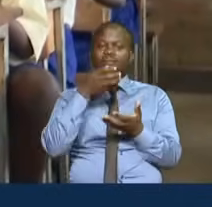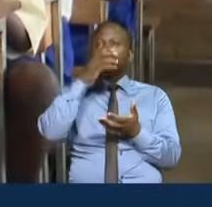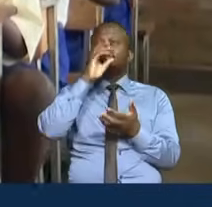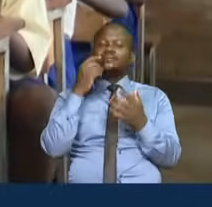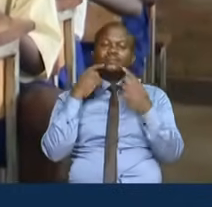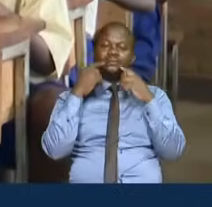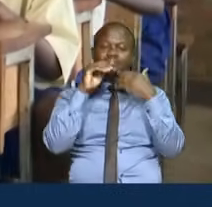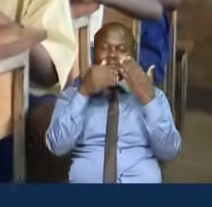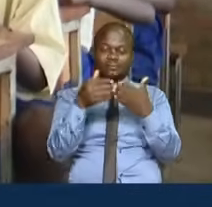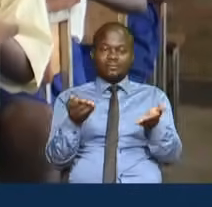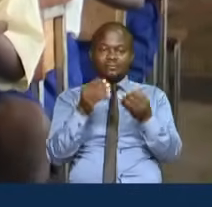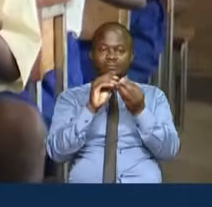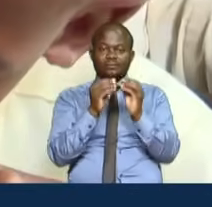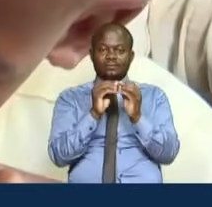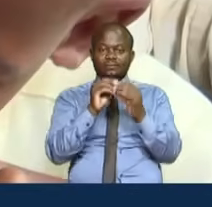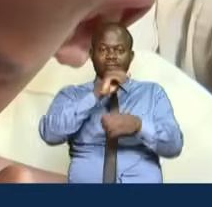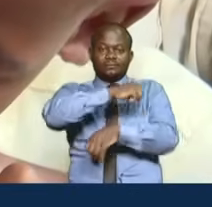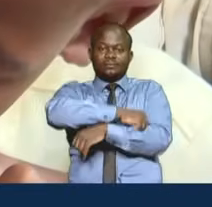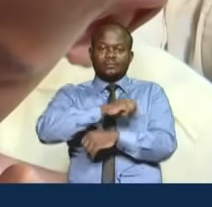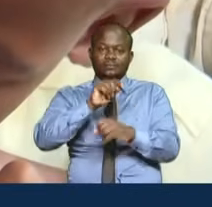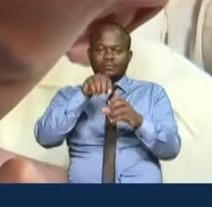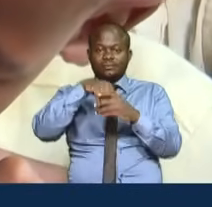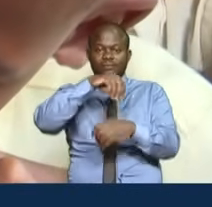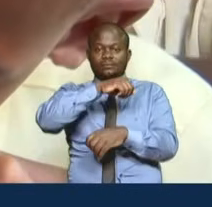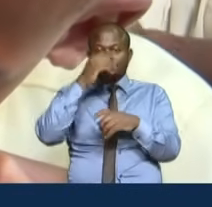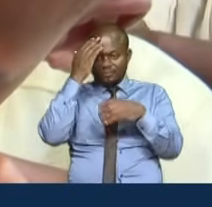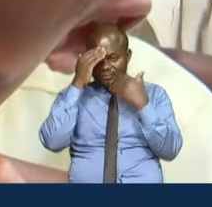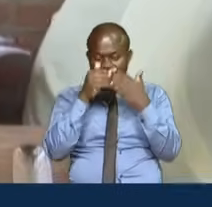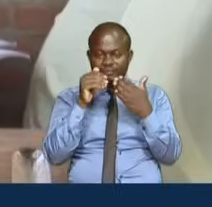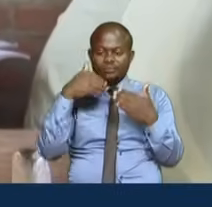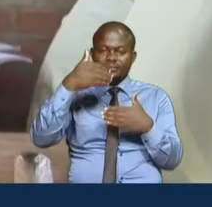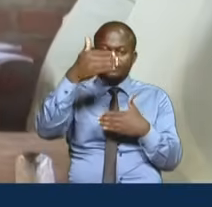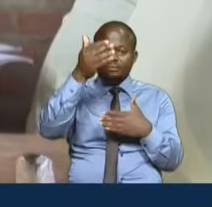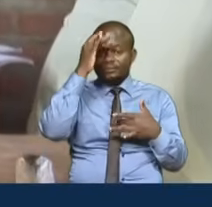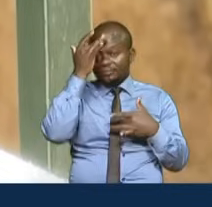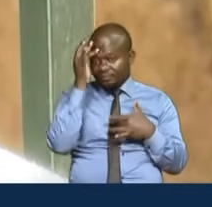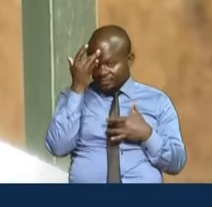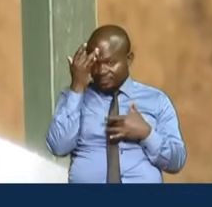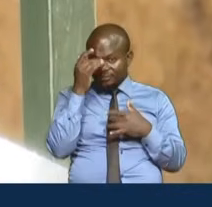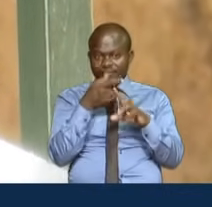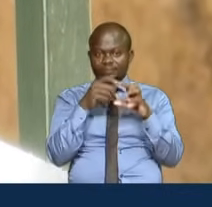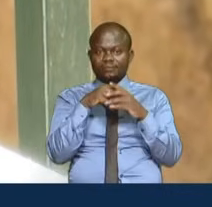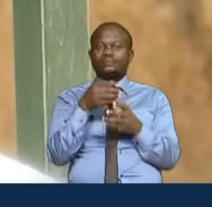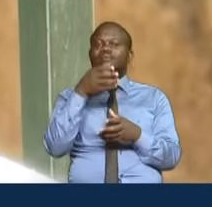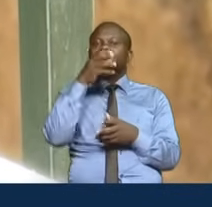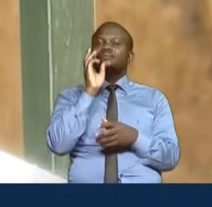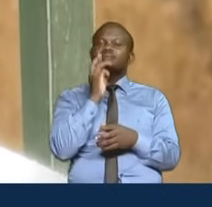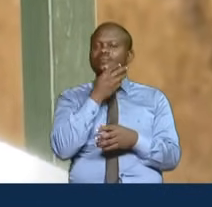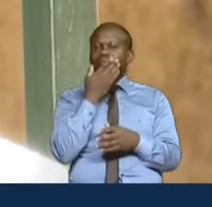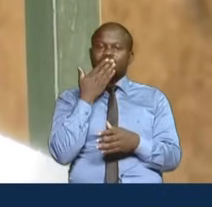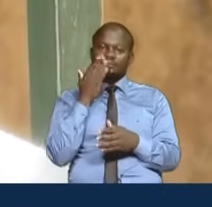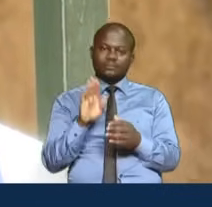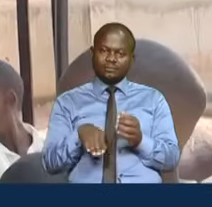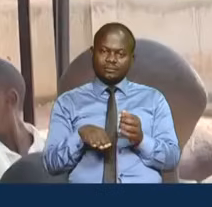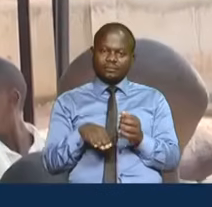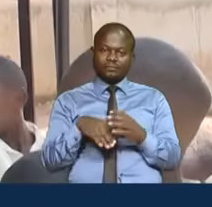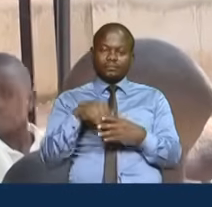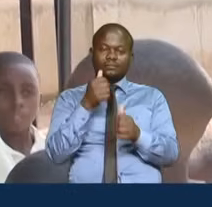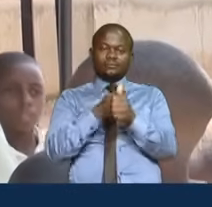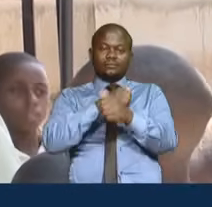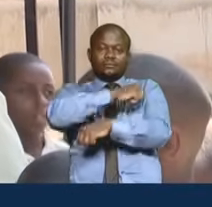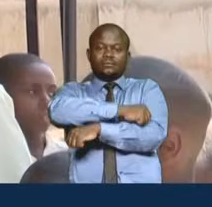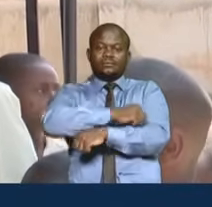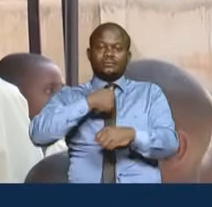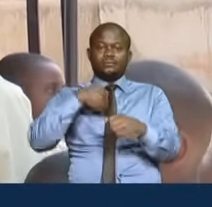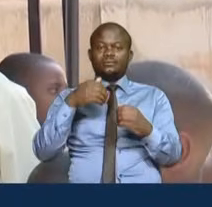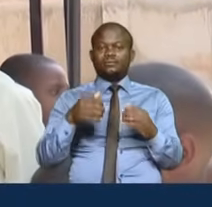bavuga ko byazamuye umubare w'abanyeshuri bitabira ishuri kuko bahoraga barwara indwara zituruka ku kunywa amazi mabi. Buri shuri rifite